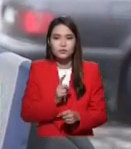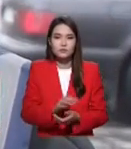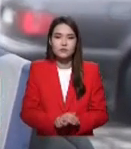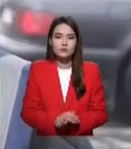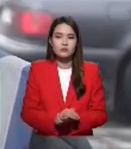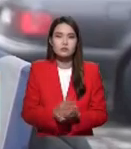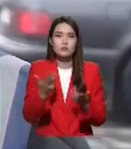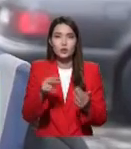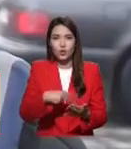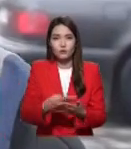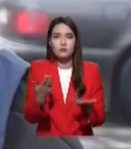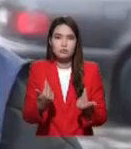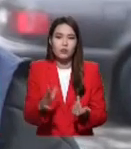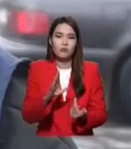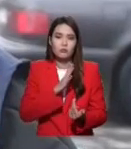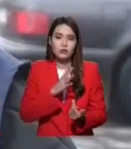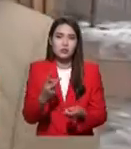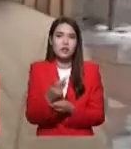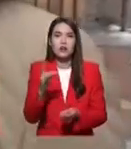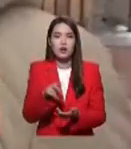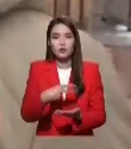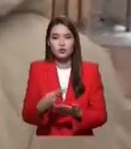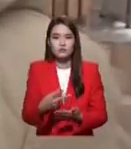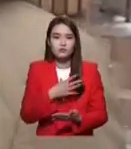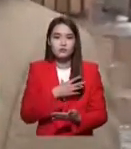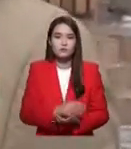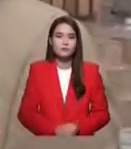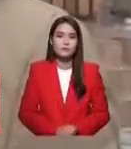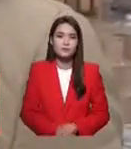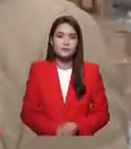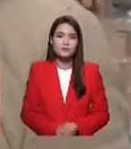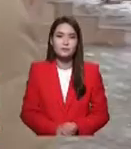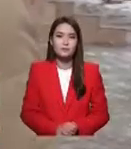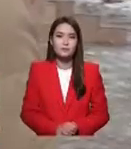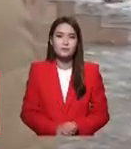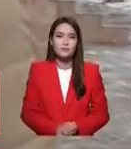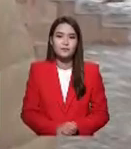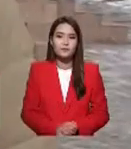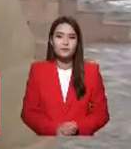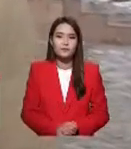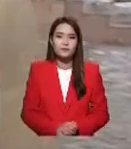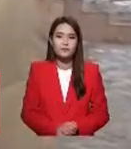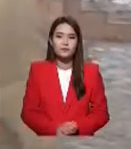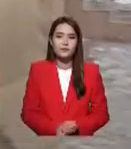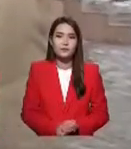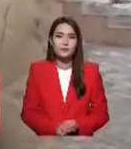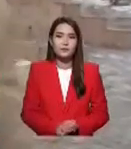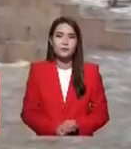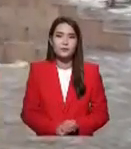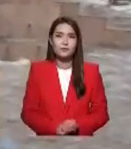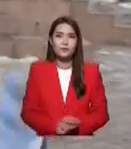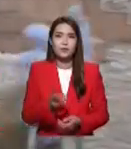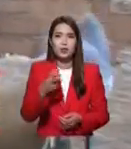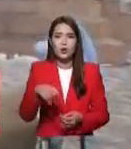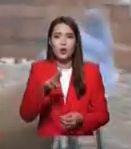Әрең құладық. Екі рет құлап түстім өзім әзір. Ужасно, такой гололед. Почти что падали, но не упали